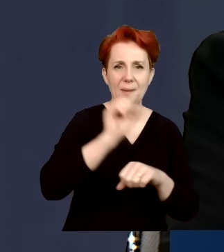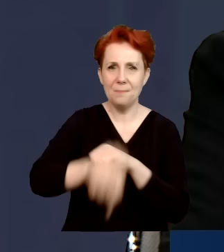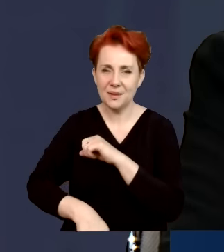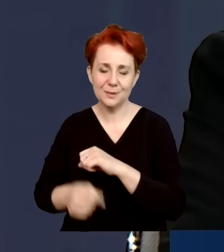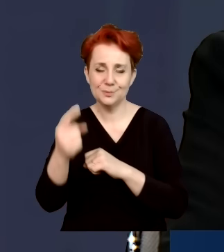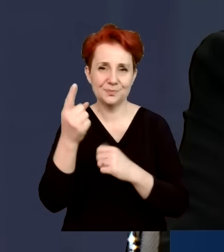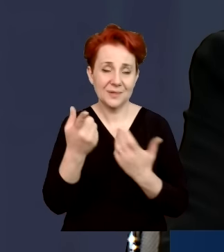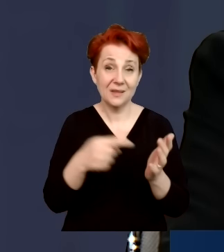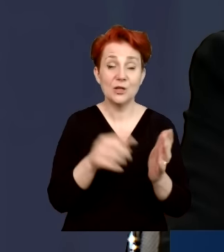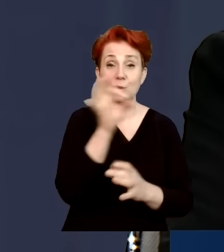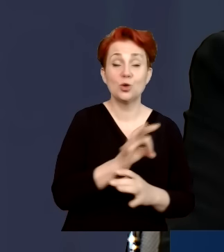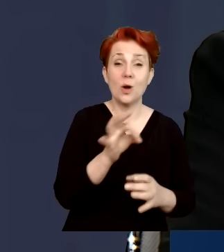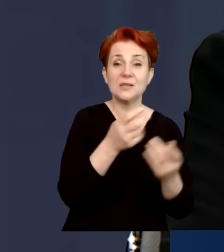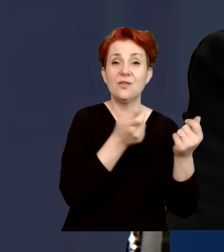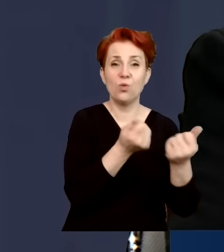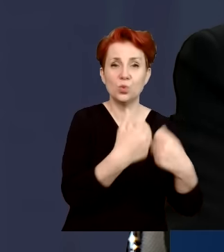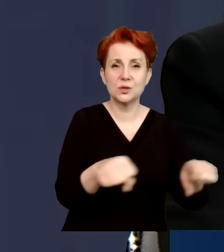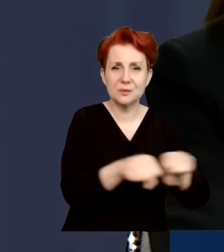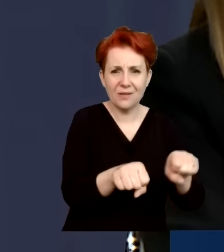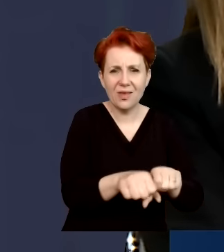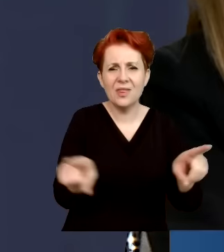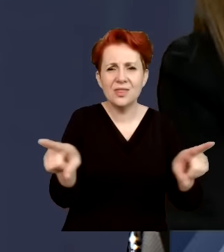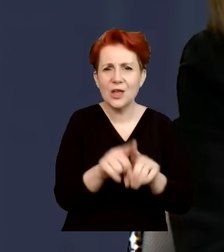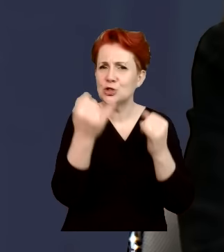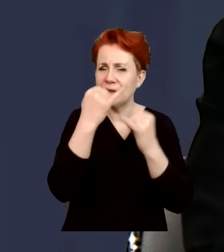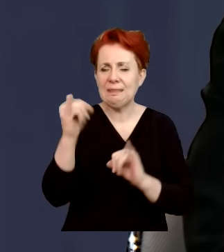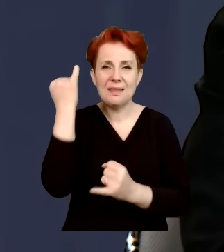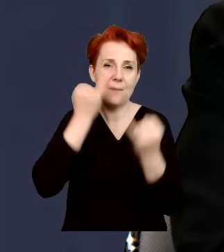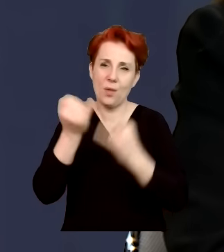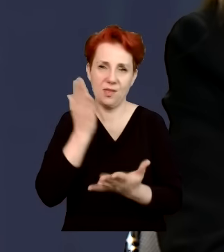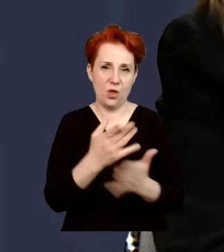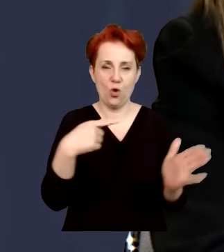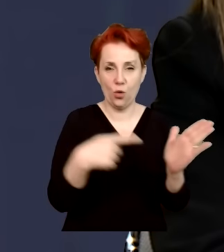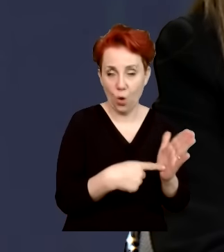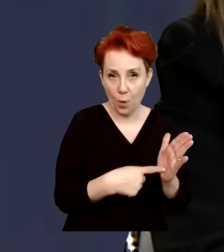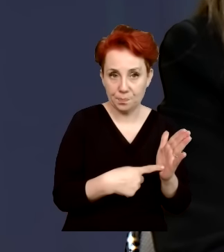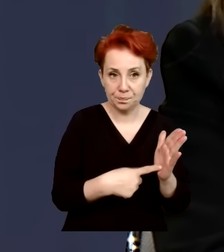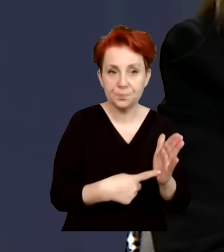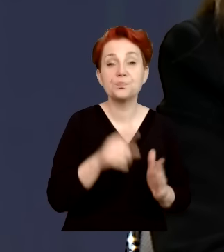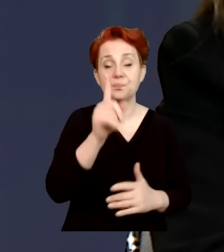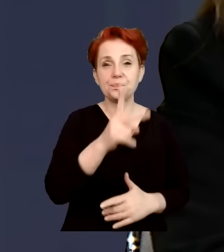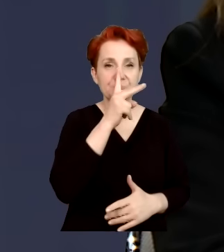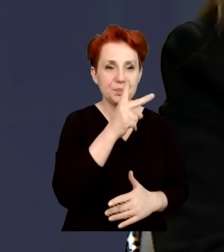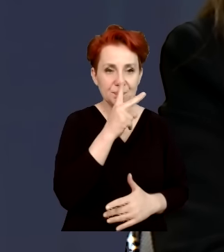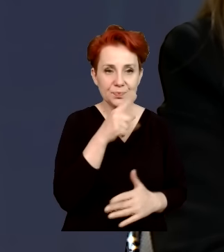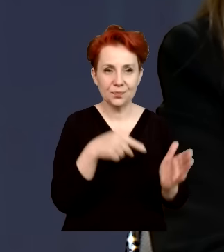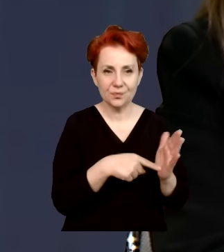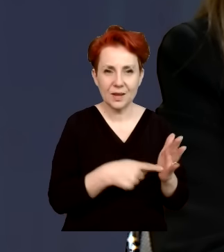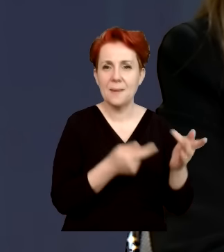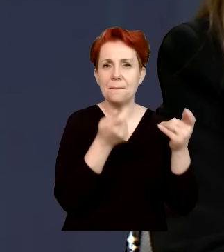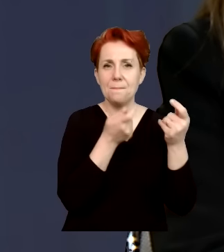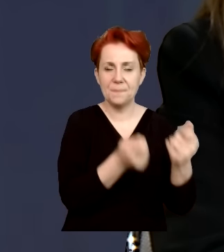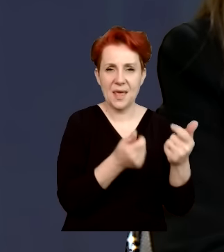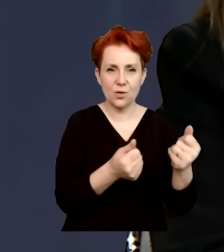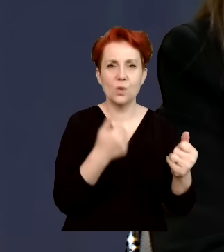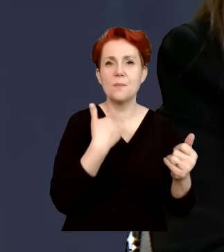Funduszu Sprawiedliwości można byłoby znaleźć nieco inne nieprawidłowości niż takie. Jednak mimo wszystko tutaj widzimy, że rzeczywiście pieniądze były